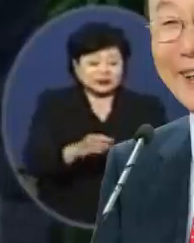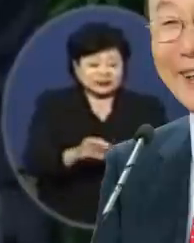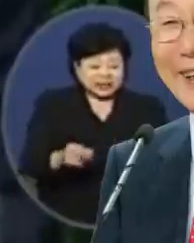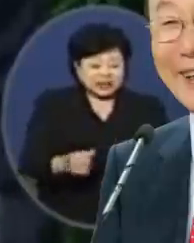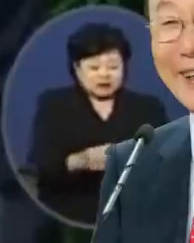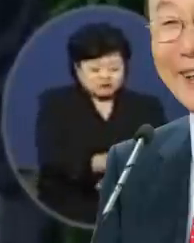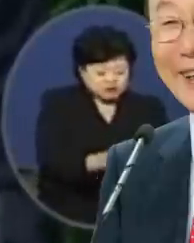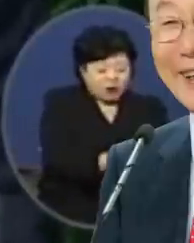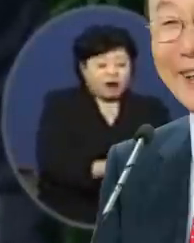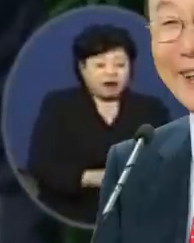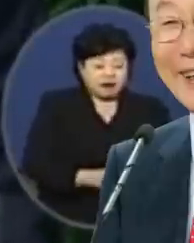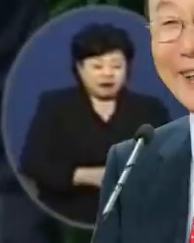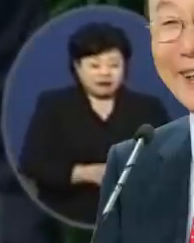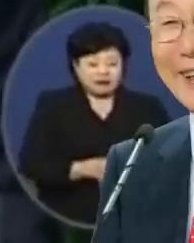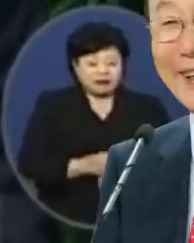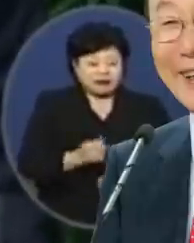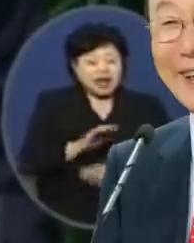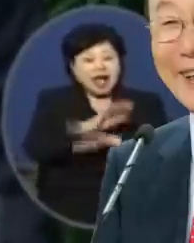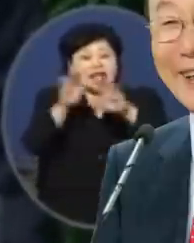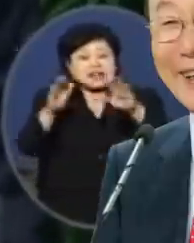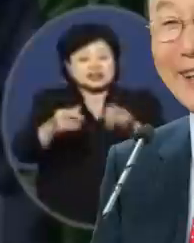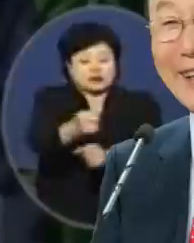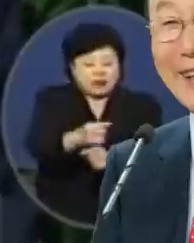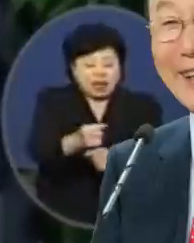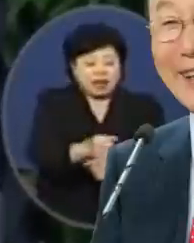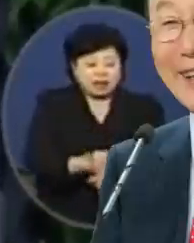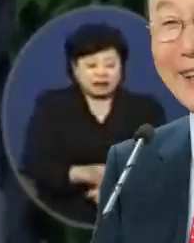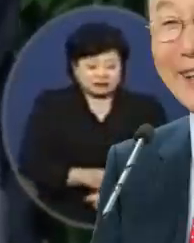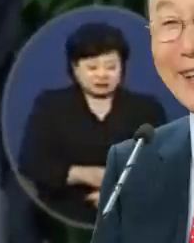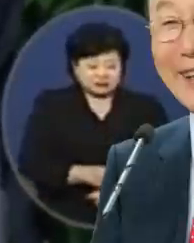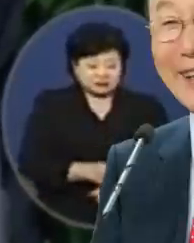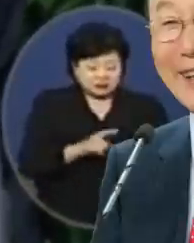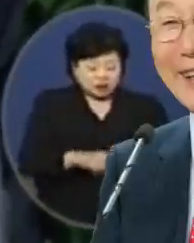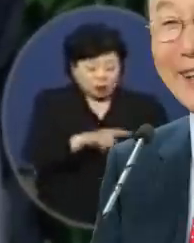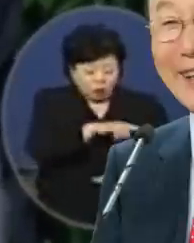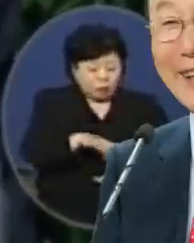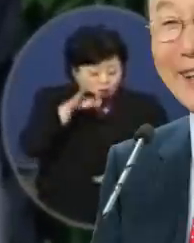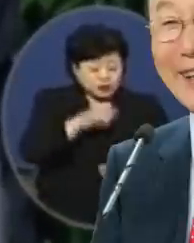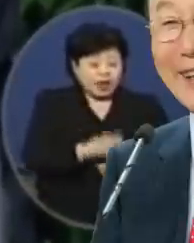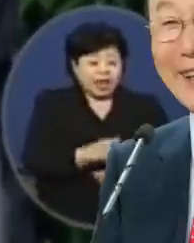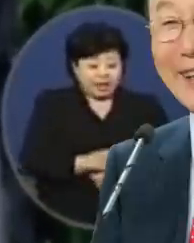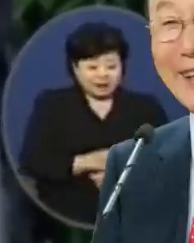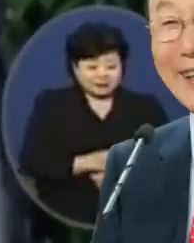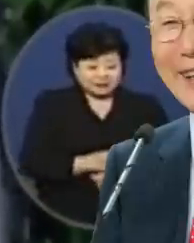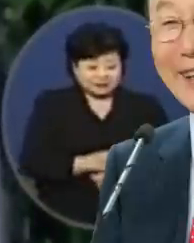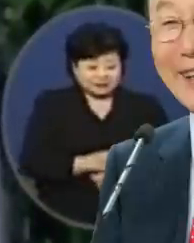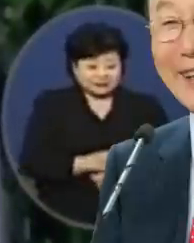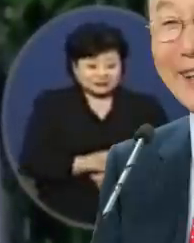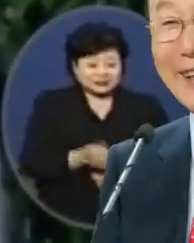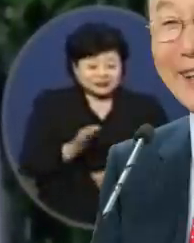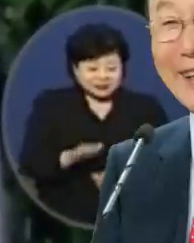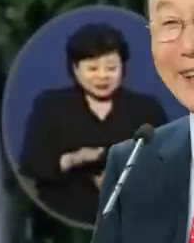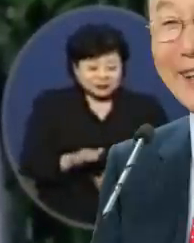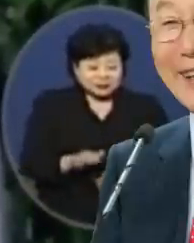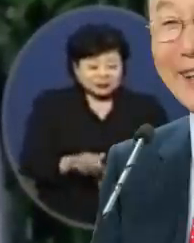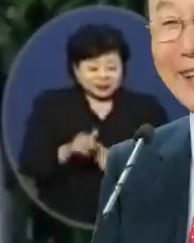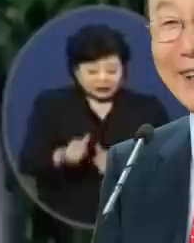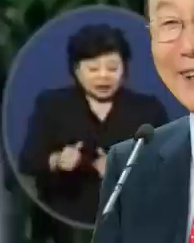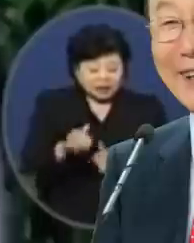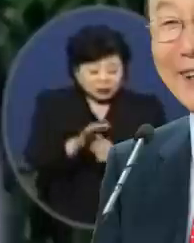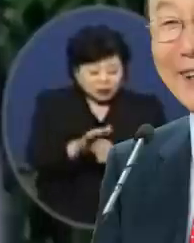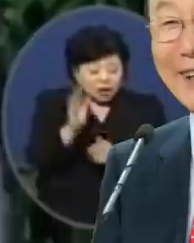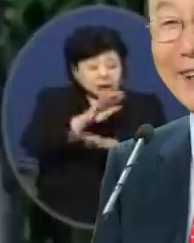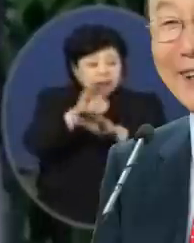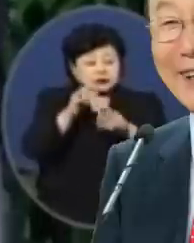땅에서 무엇인지 매면 네가 하면 하늘에서도 매일 것이, 네가 먼저 하라는 것입니다. 그러면 내가 따라서 할 것이.